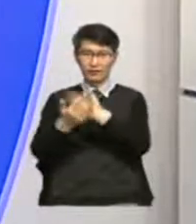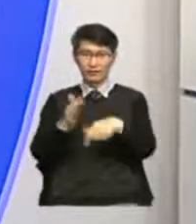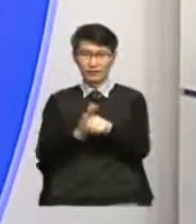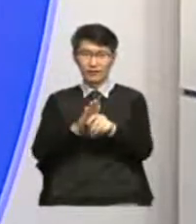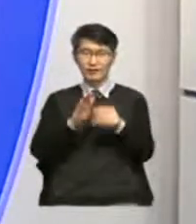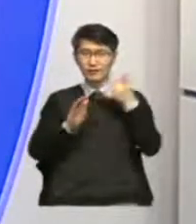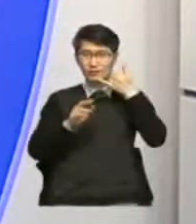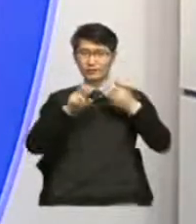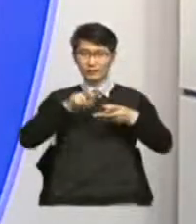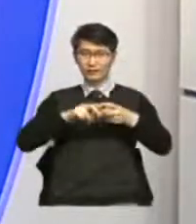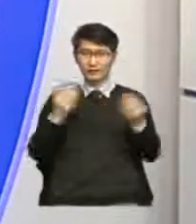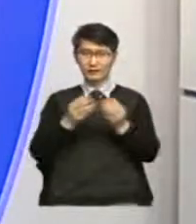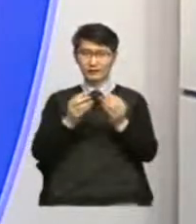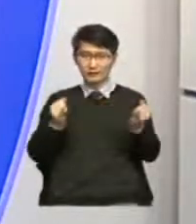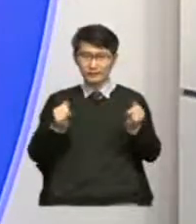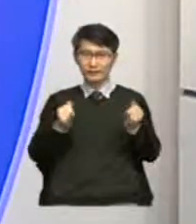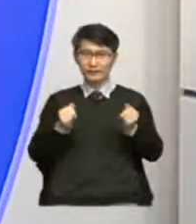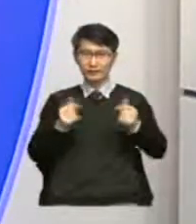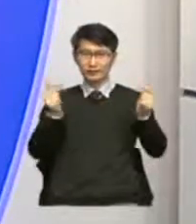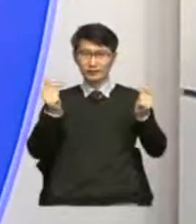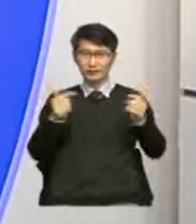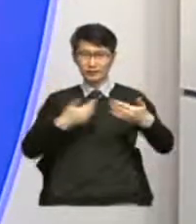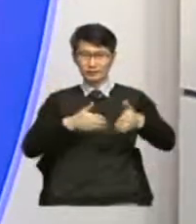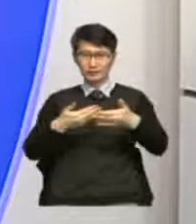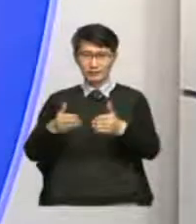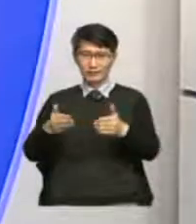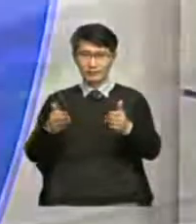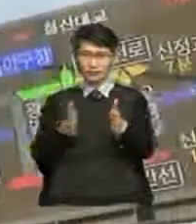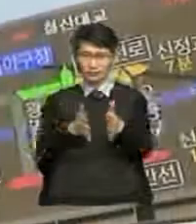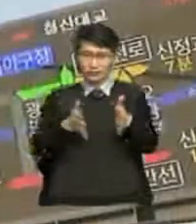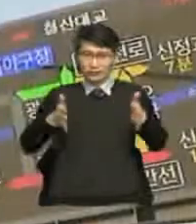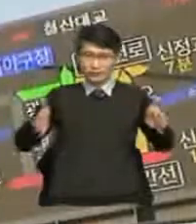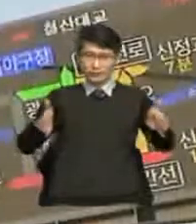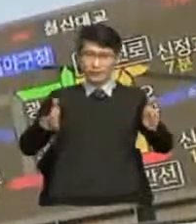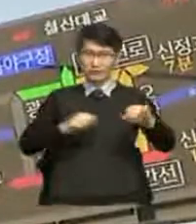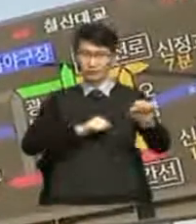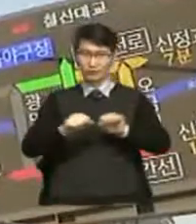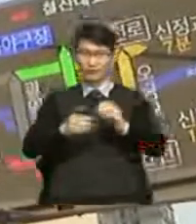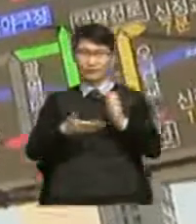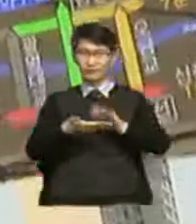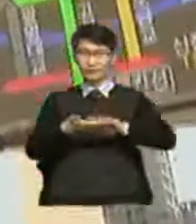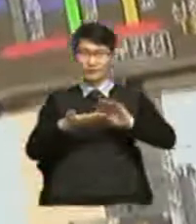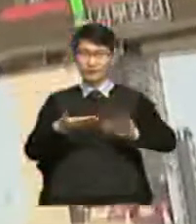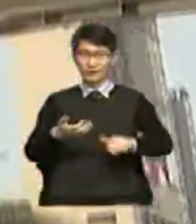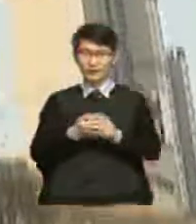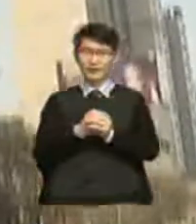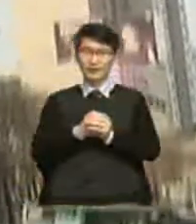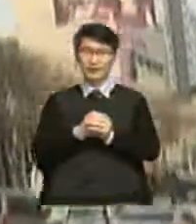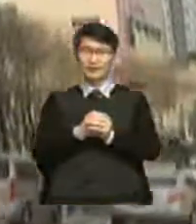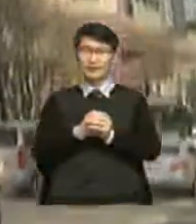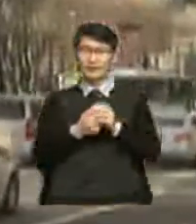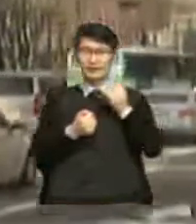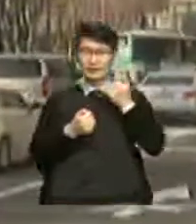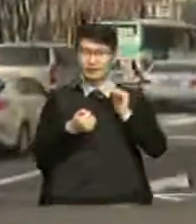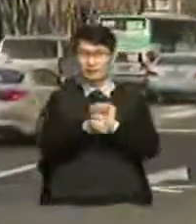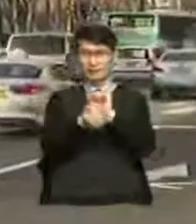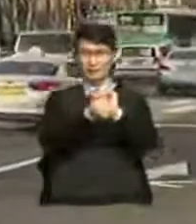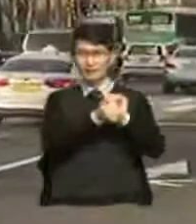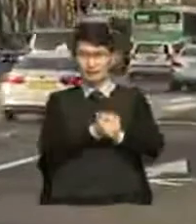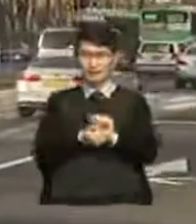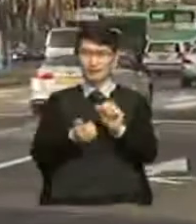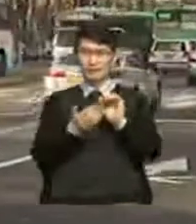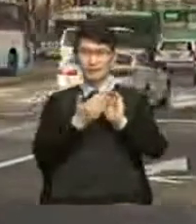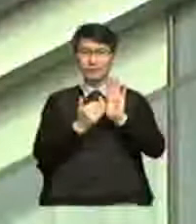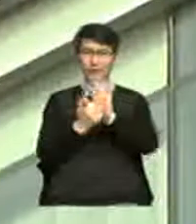콜센터 근무자들의 밀집도를 줄이는 방안이 추진됩니다. 여신금융협회는 코로나19 감염 확산 방지를